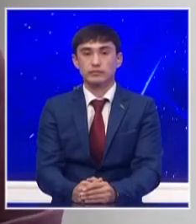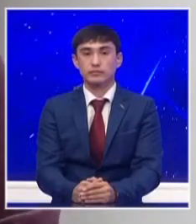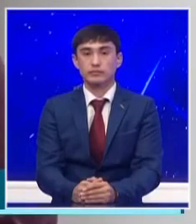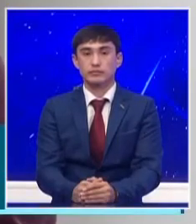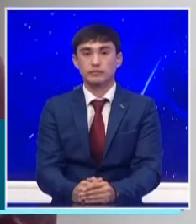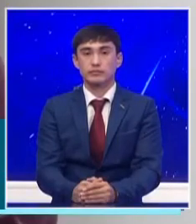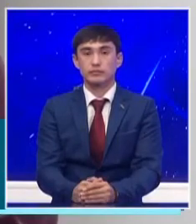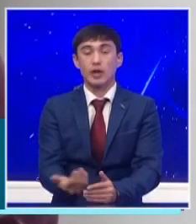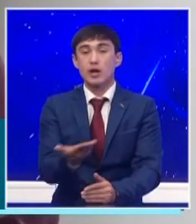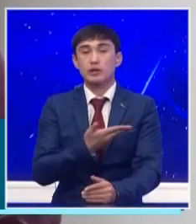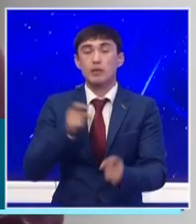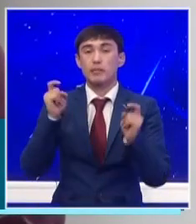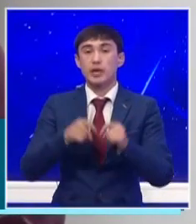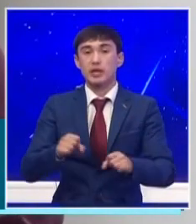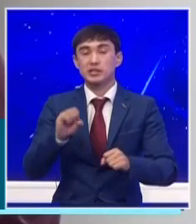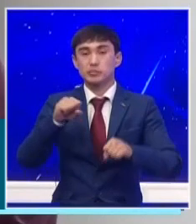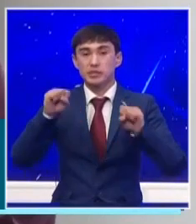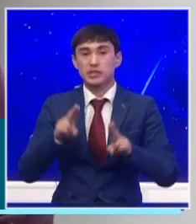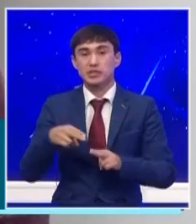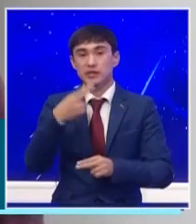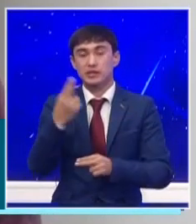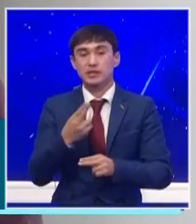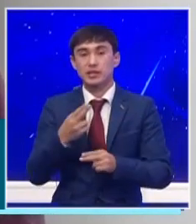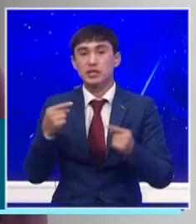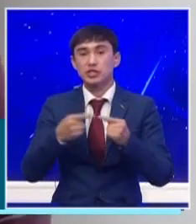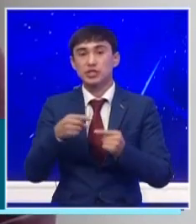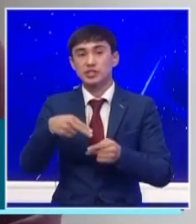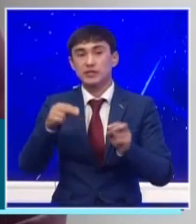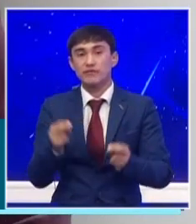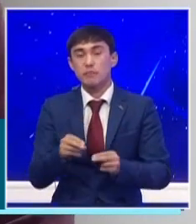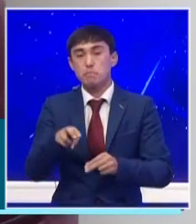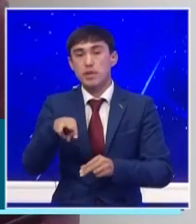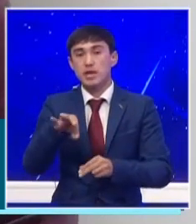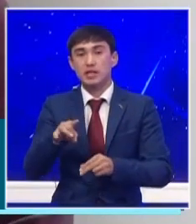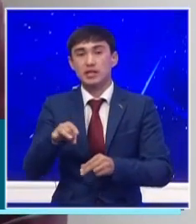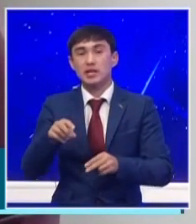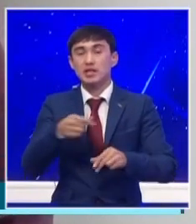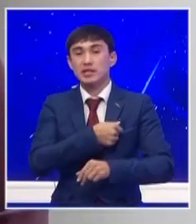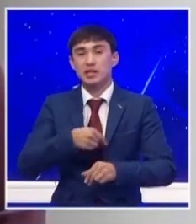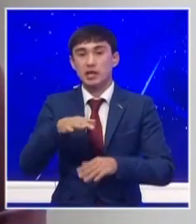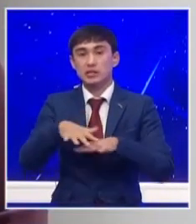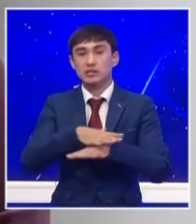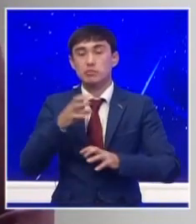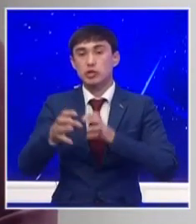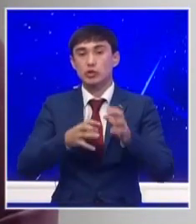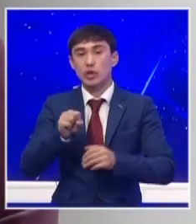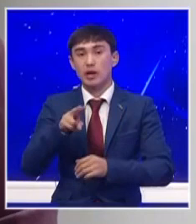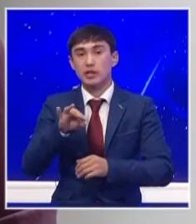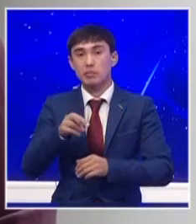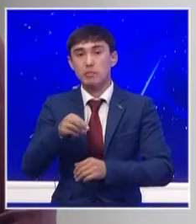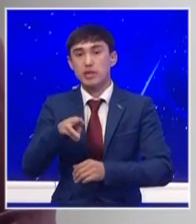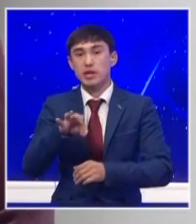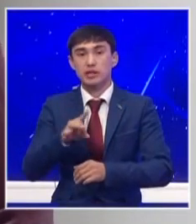области к нам приехали спикеры из Астаны точнее сертифицированные медиаторы тренеры из Ассоциации международной академии